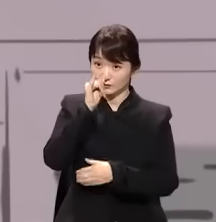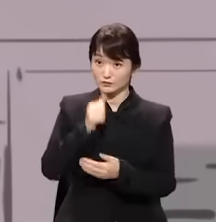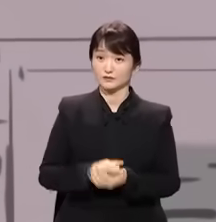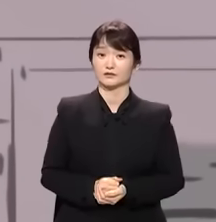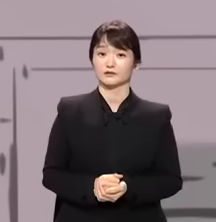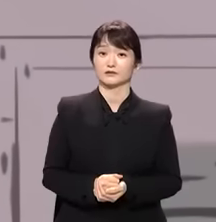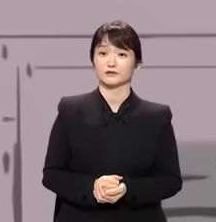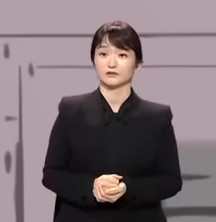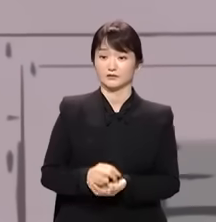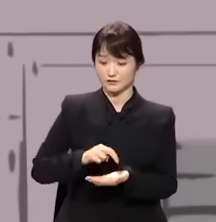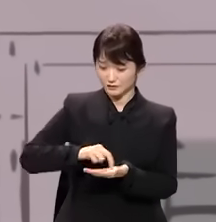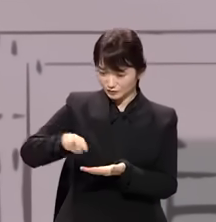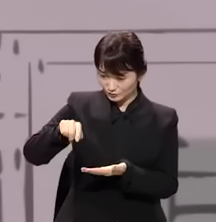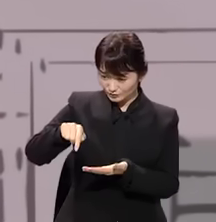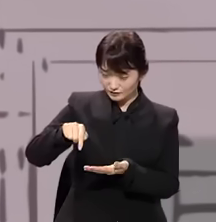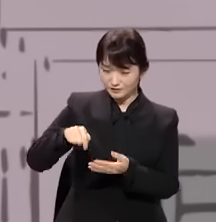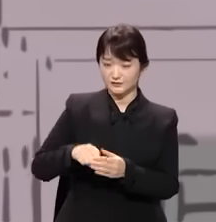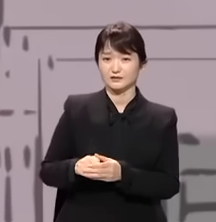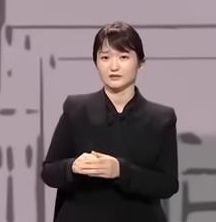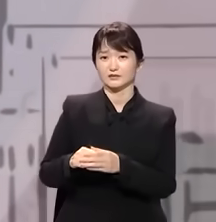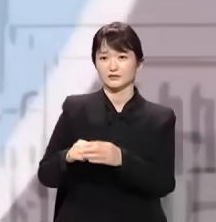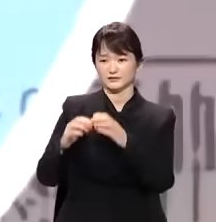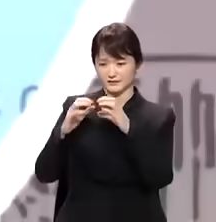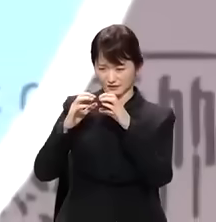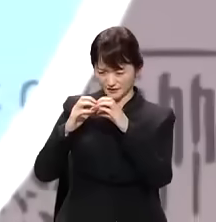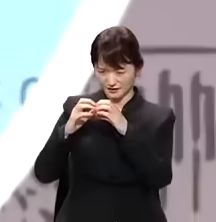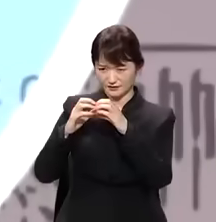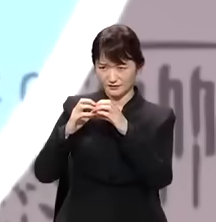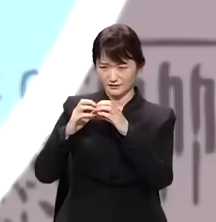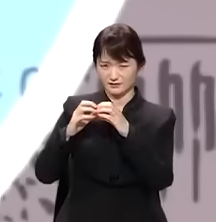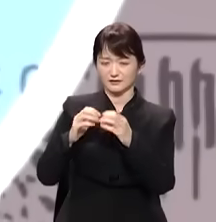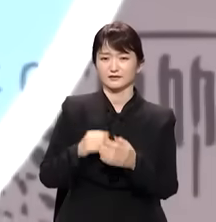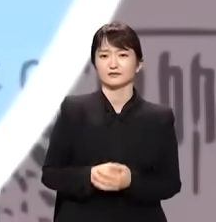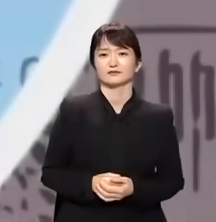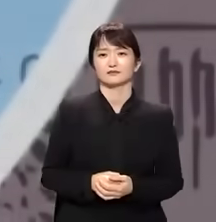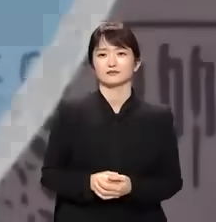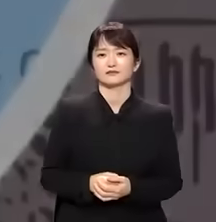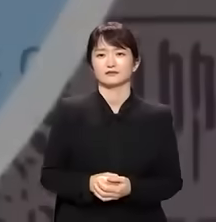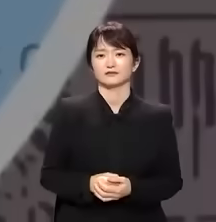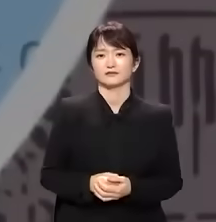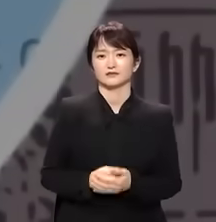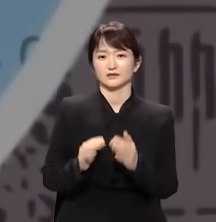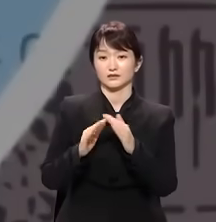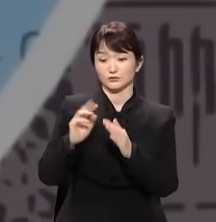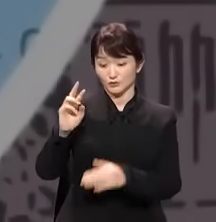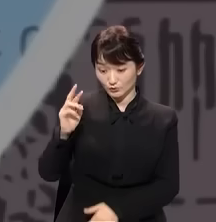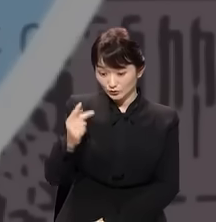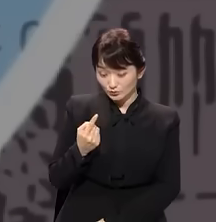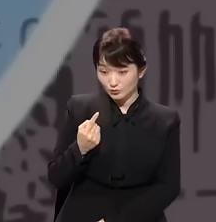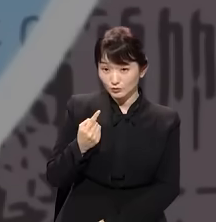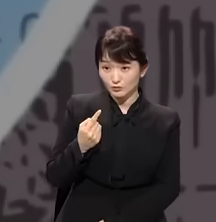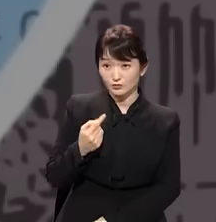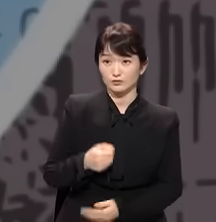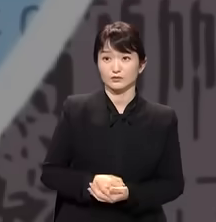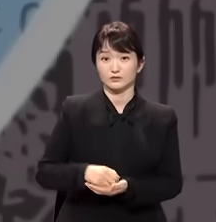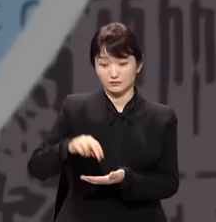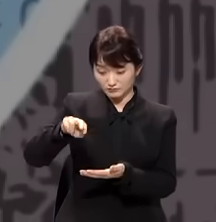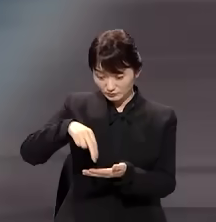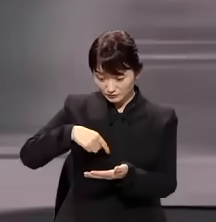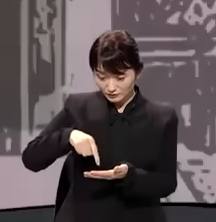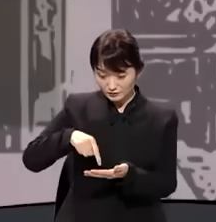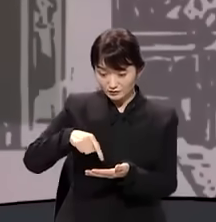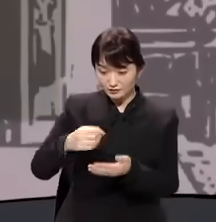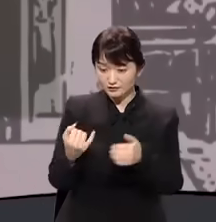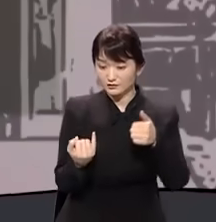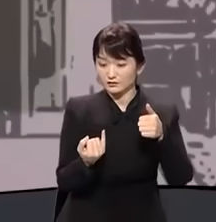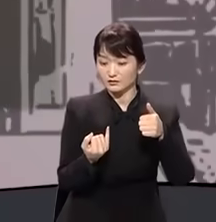하트 하트 아아 하트 빨간 하트 그것도 맞습니다 집에 와도 연락이 계속 오는데 그 연락 오는 걸 슬쩍 뒤에서 보면요